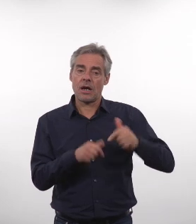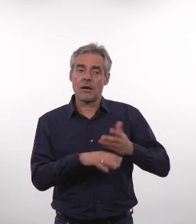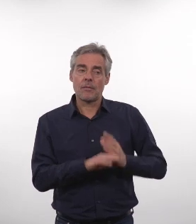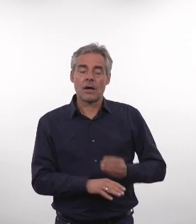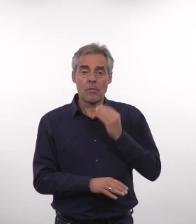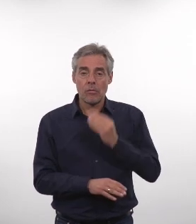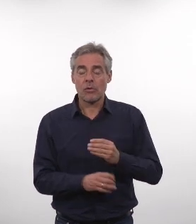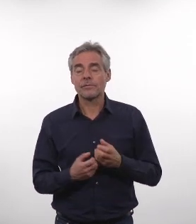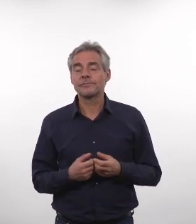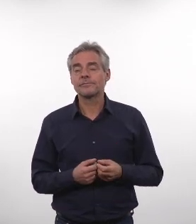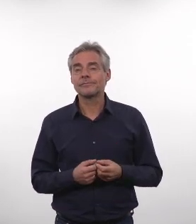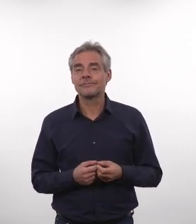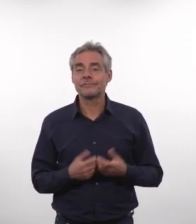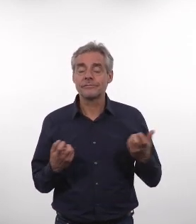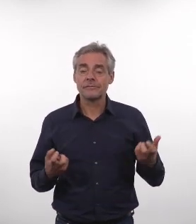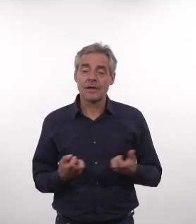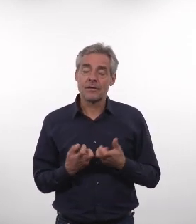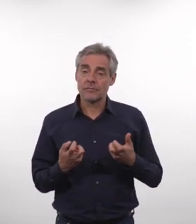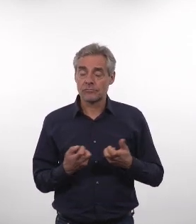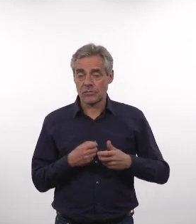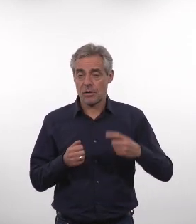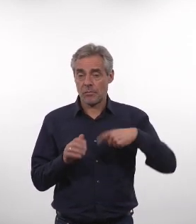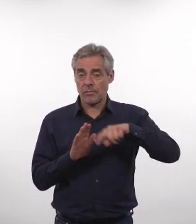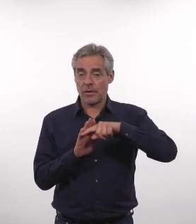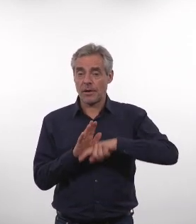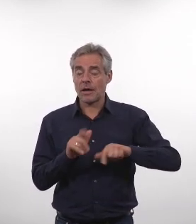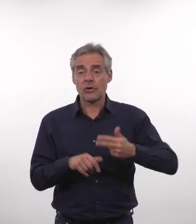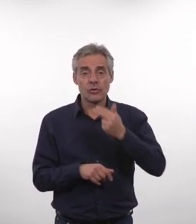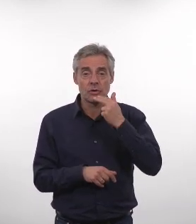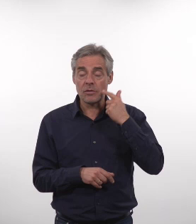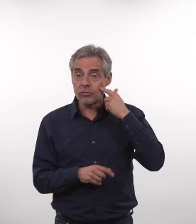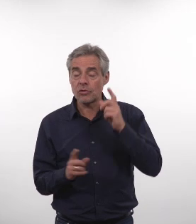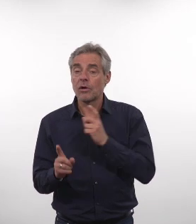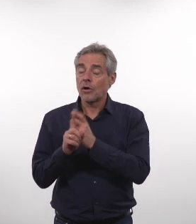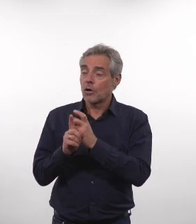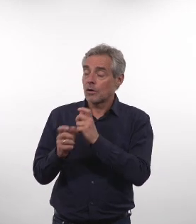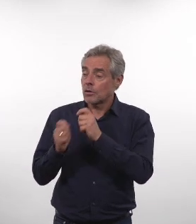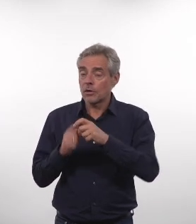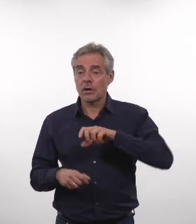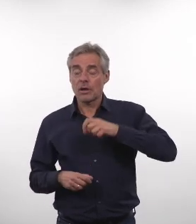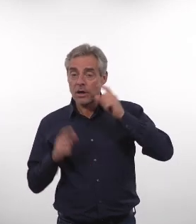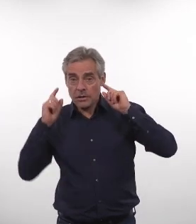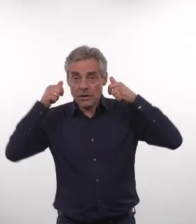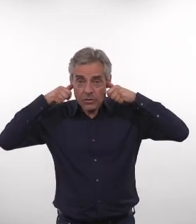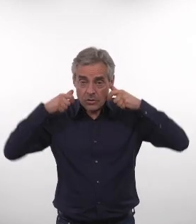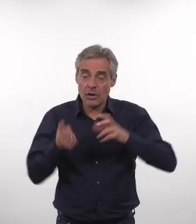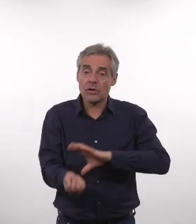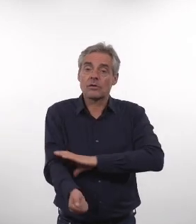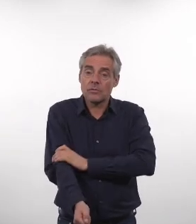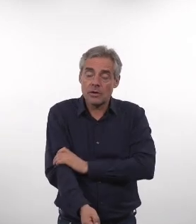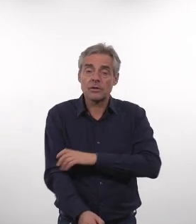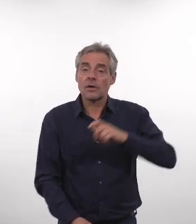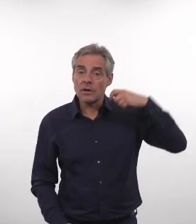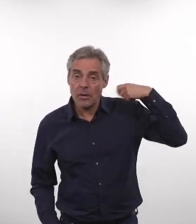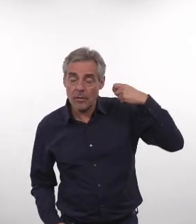donc les principales choses qui peuvent servir pour des consultations. Donc, il y a un stéthoscope, un tensiomètre, un